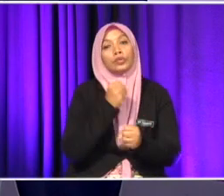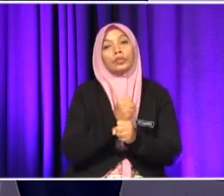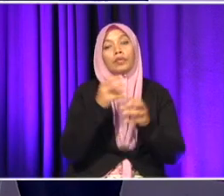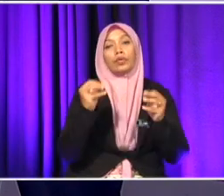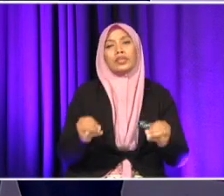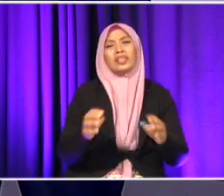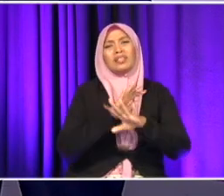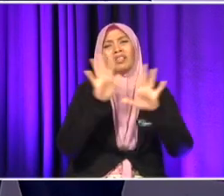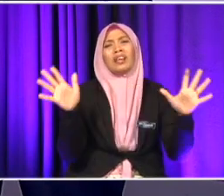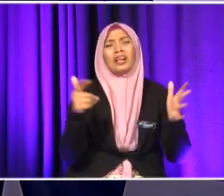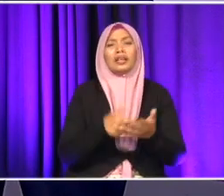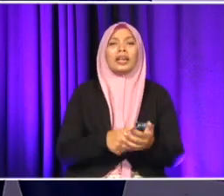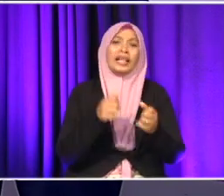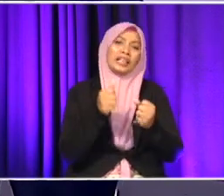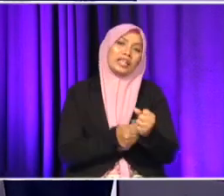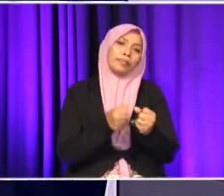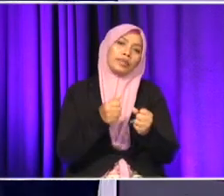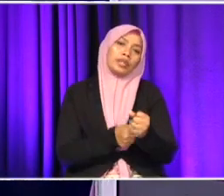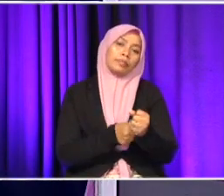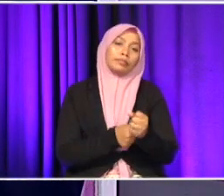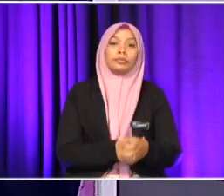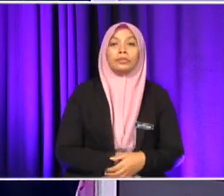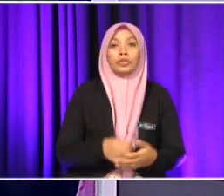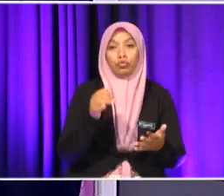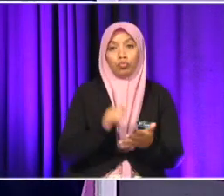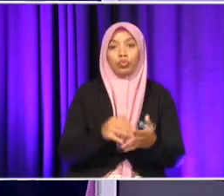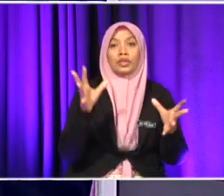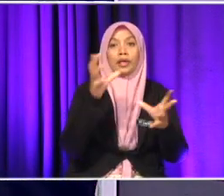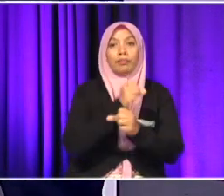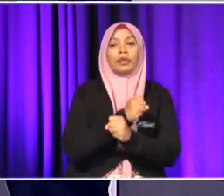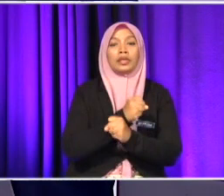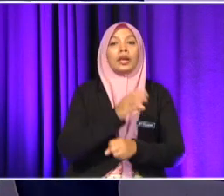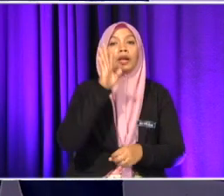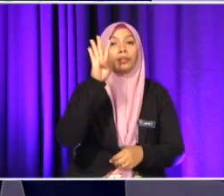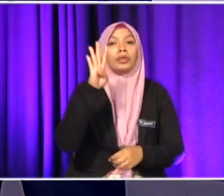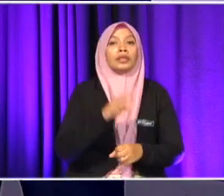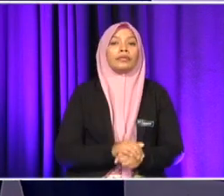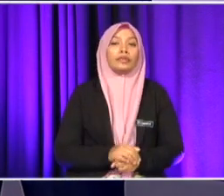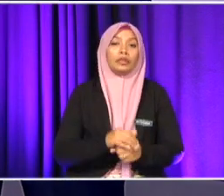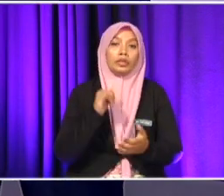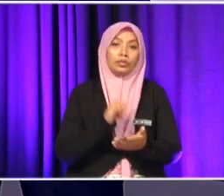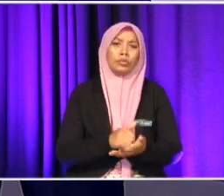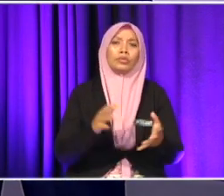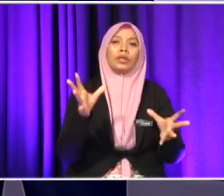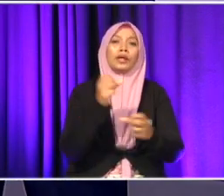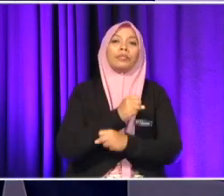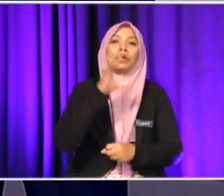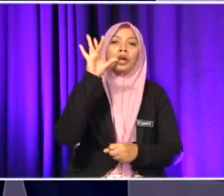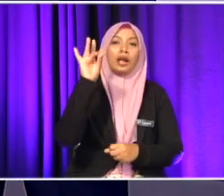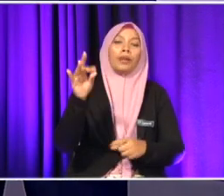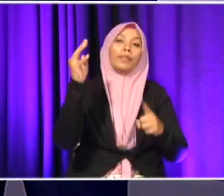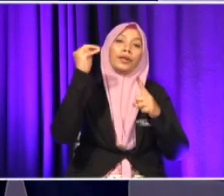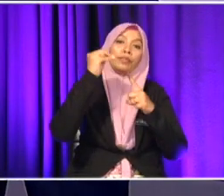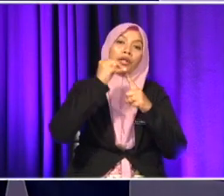Terangkan setiap fungsi yang utama itu dapatlah setiap 4 itu boleh dapat 8 maka